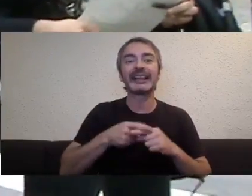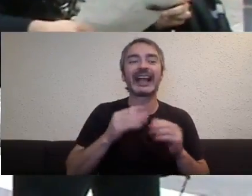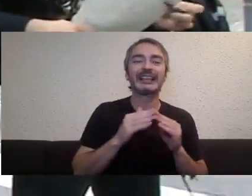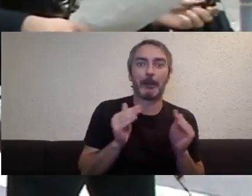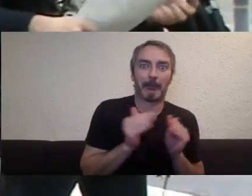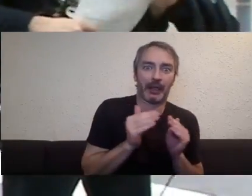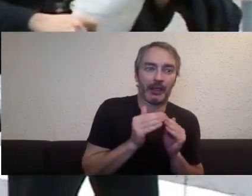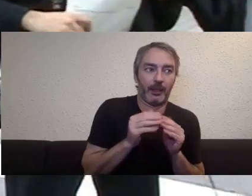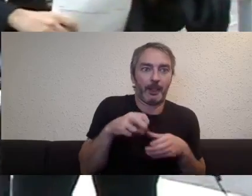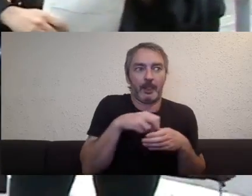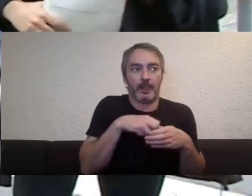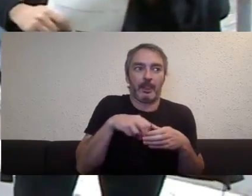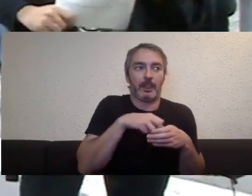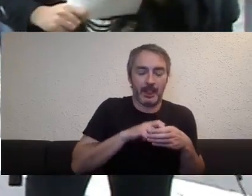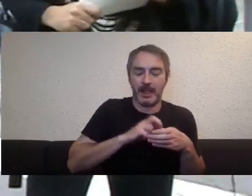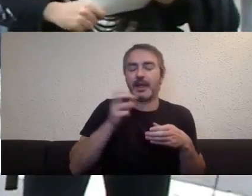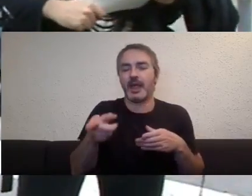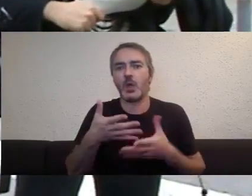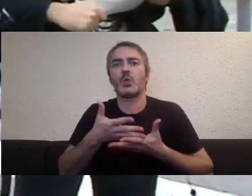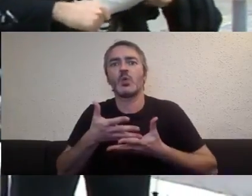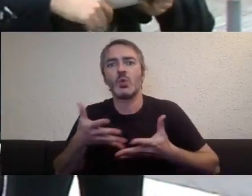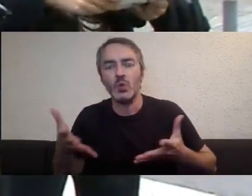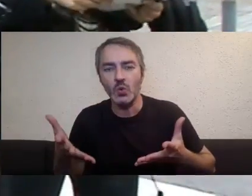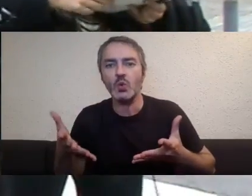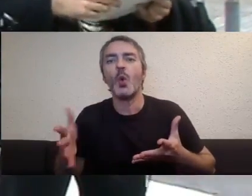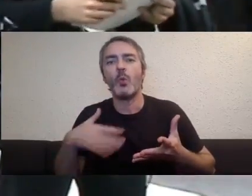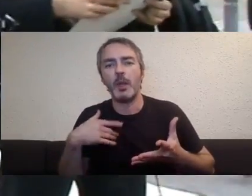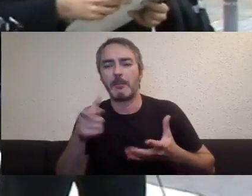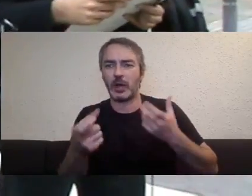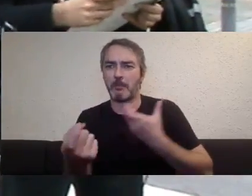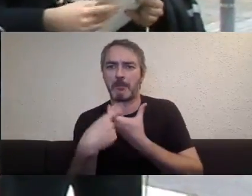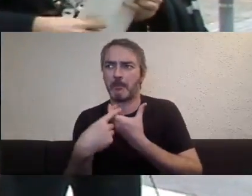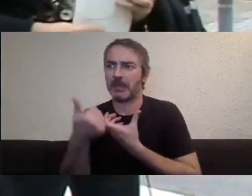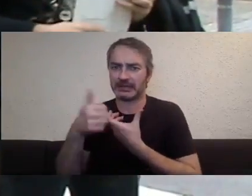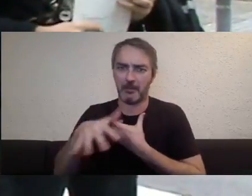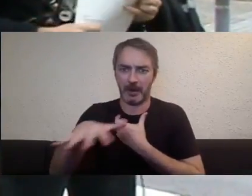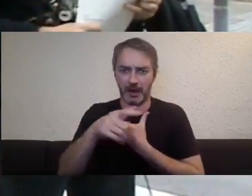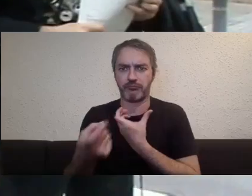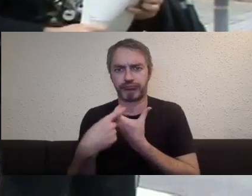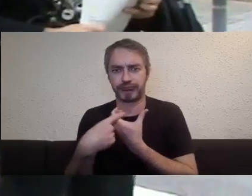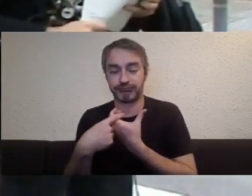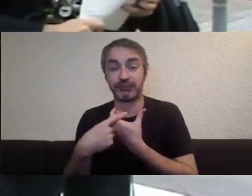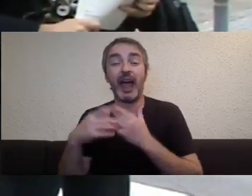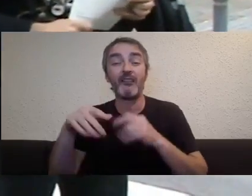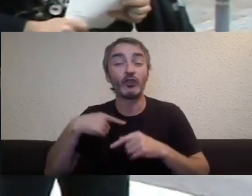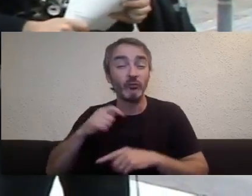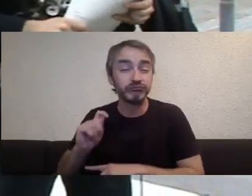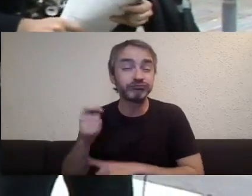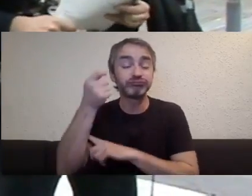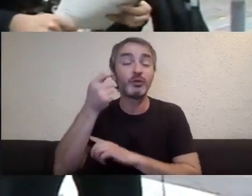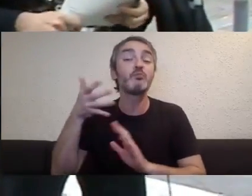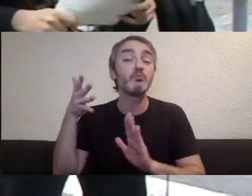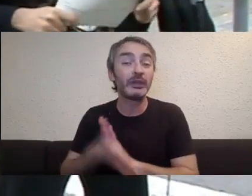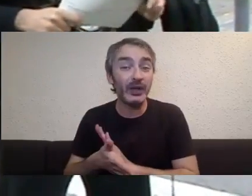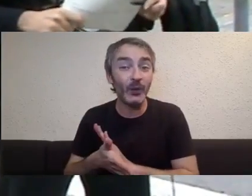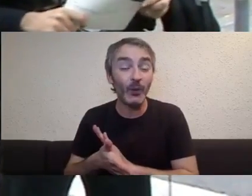un cop estàvem aquí dintre, també veníem una experiència d'una casa petita, una casa ocupada petita, aquí vam aconseguir implicar més gent del barri, però bueno, tampoc era...